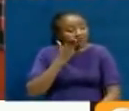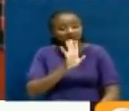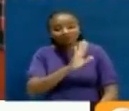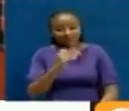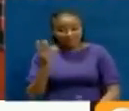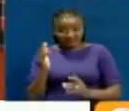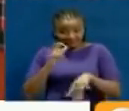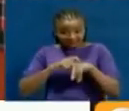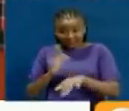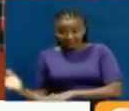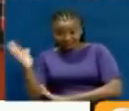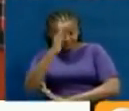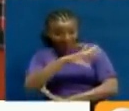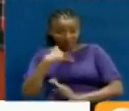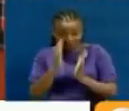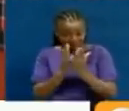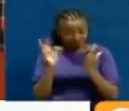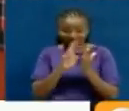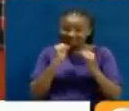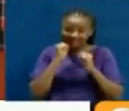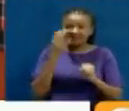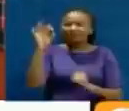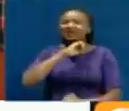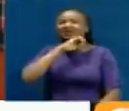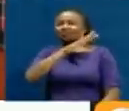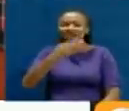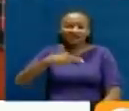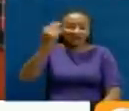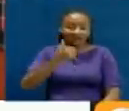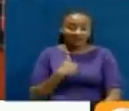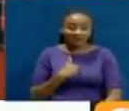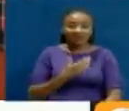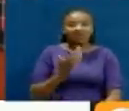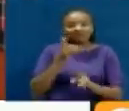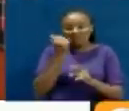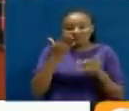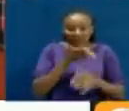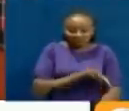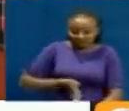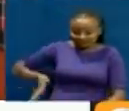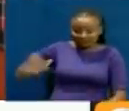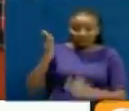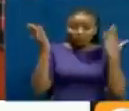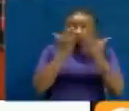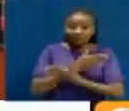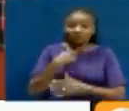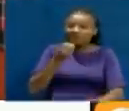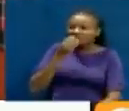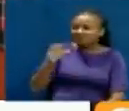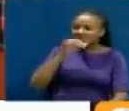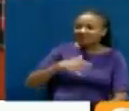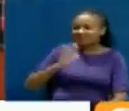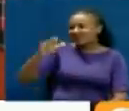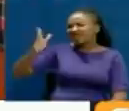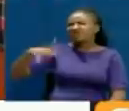area inanitatiza nikisoma. So usiku ndio nimezoea kusoma. Nikamwambia zima hiyo ta. So nilishtuka